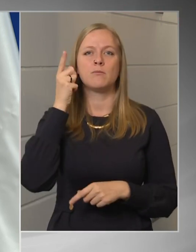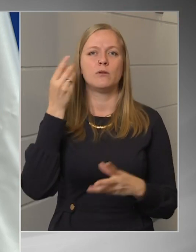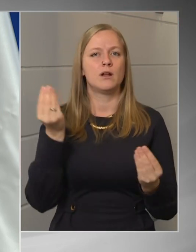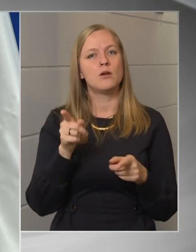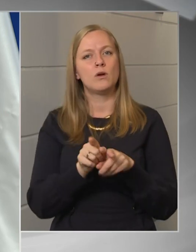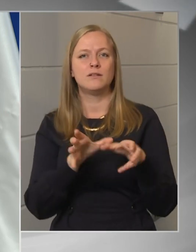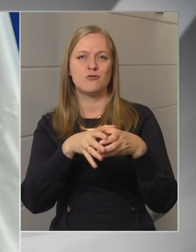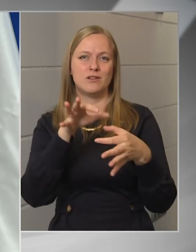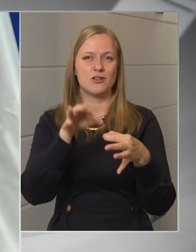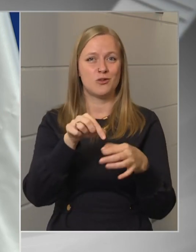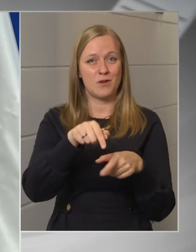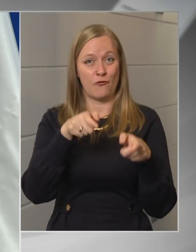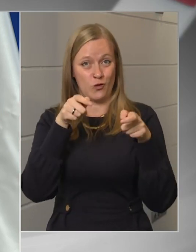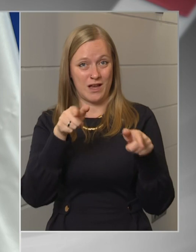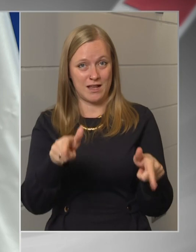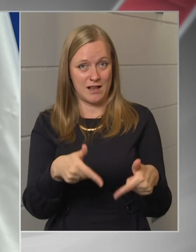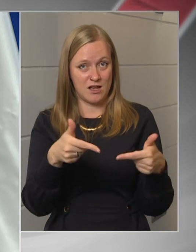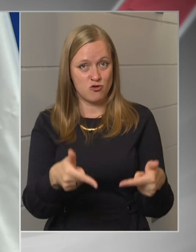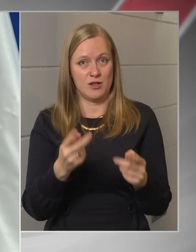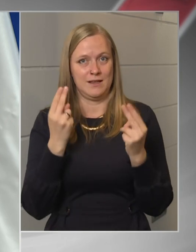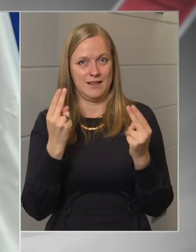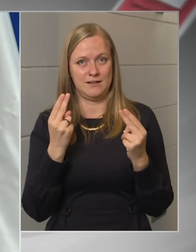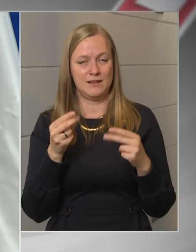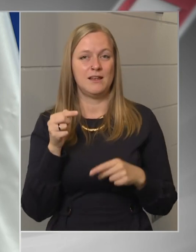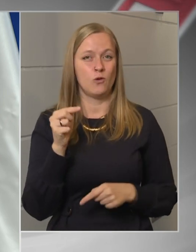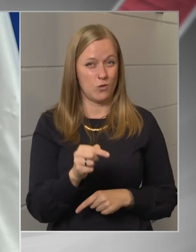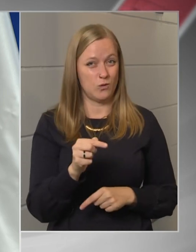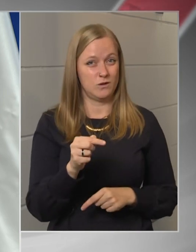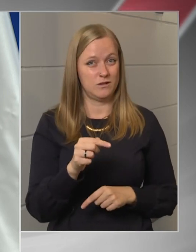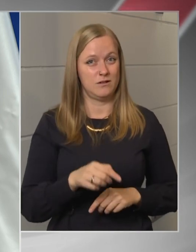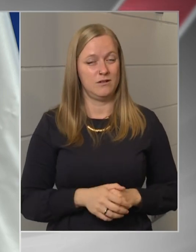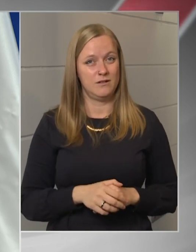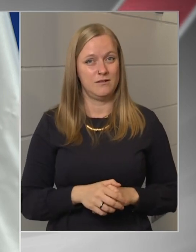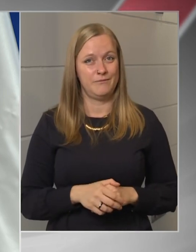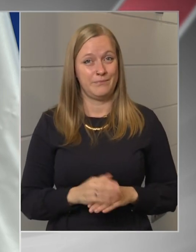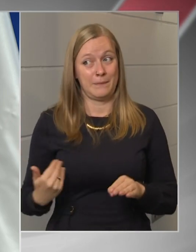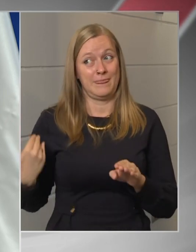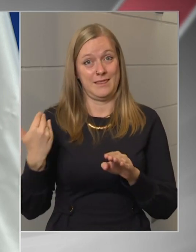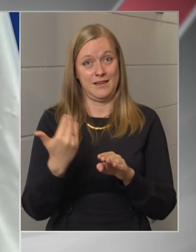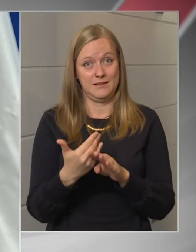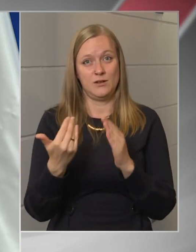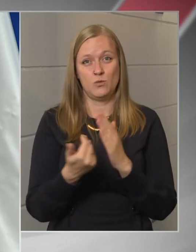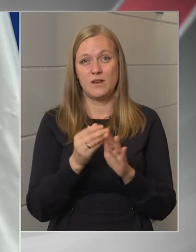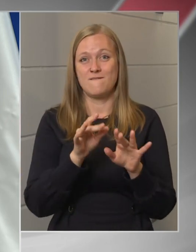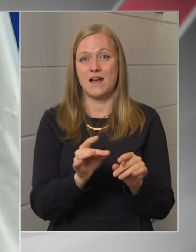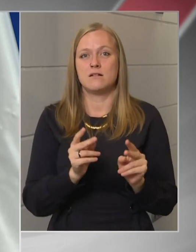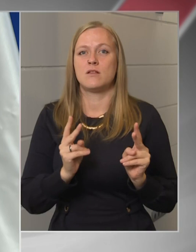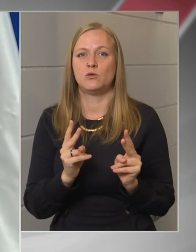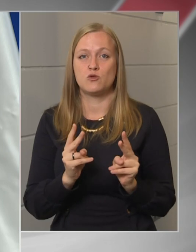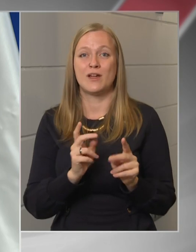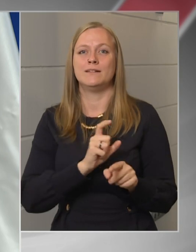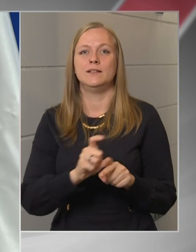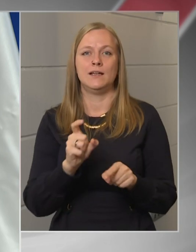esetén, ahol a függetlenség az érték, ott az eddigi újraválaszthatóság